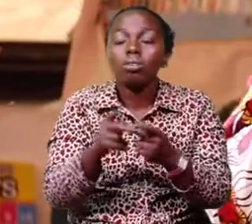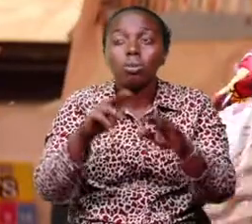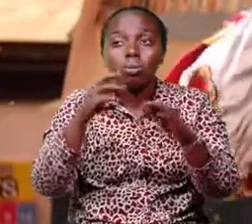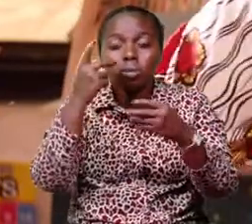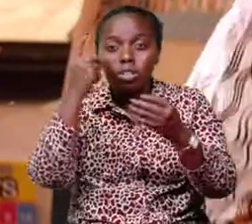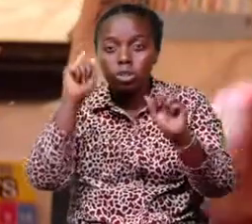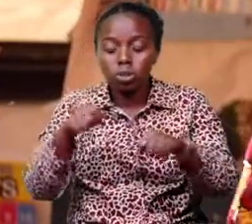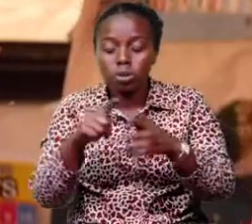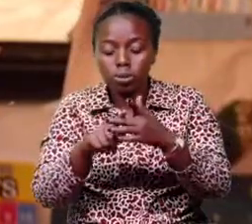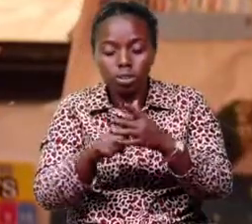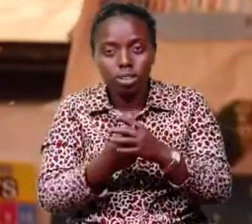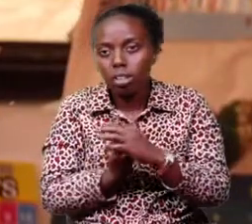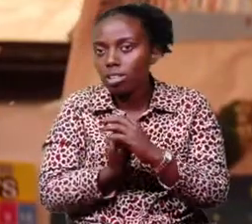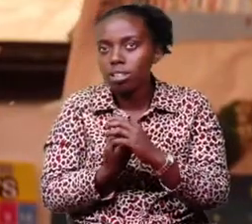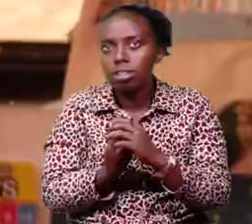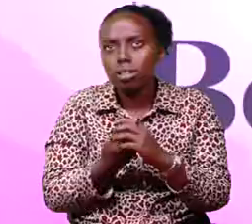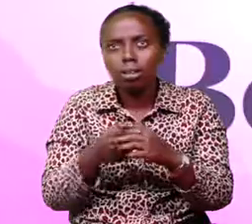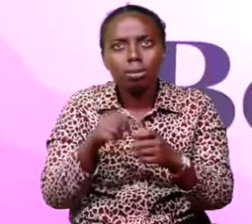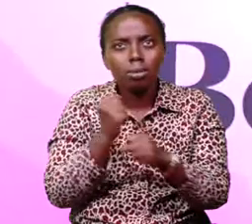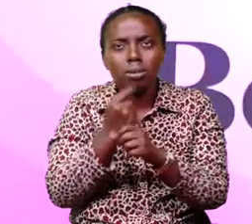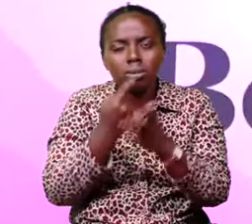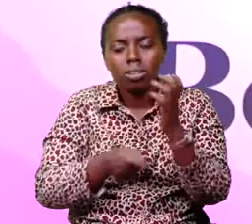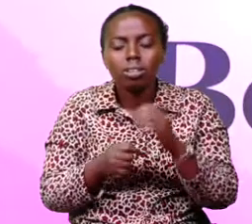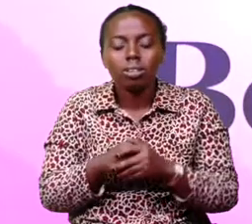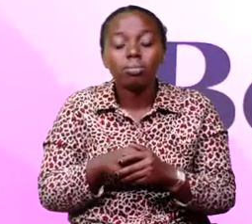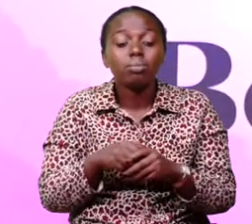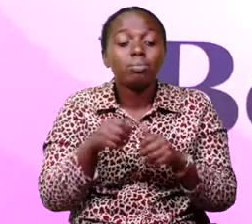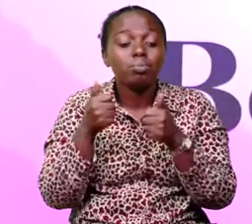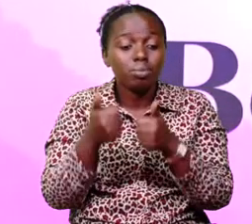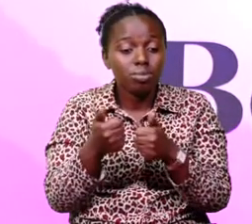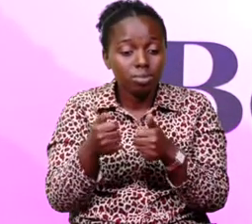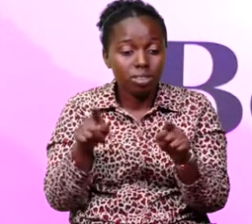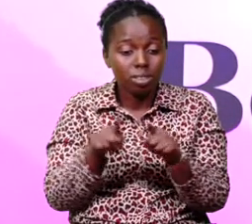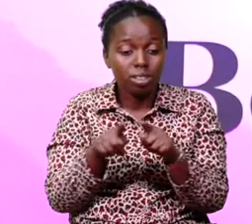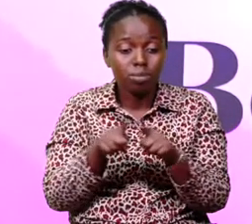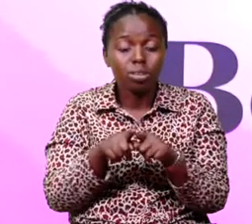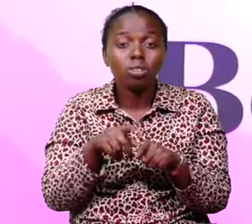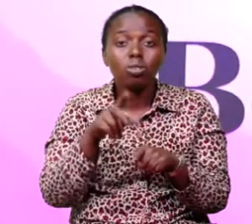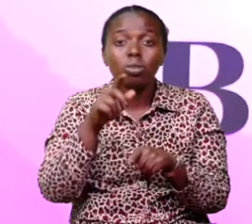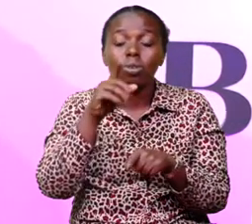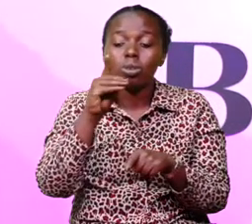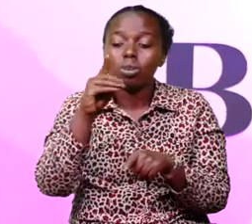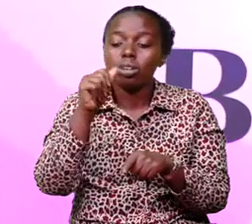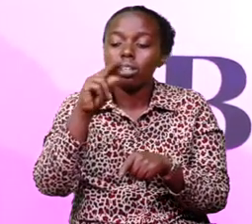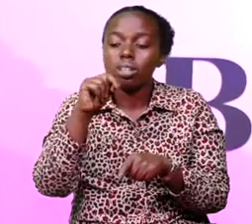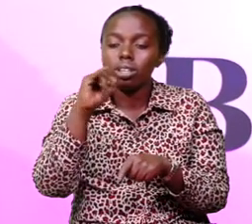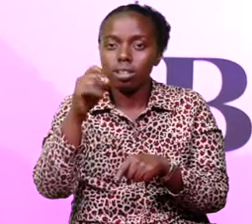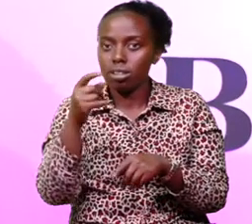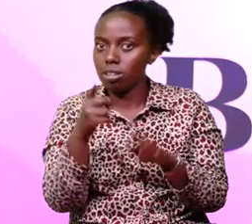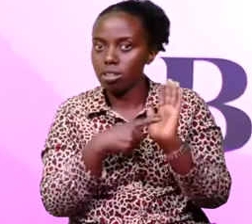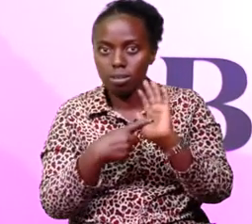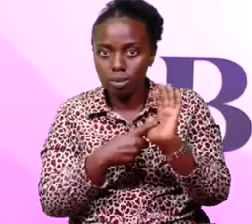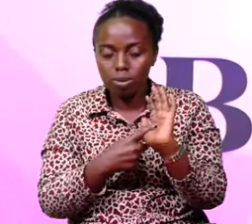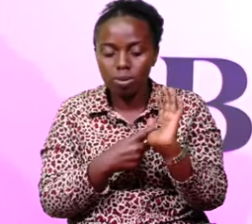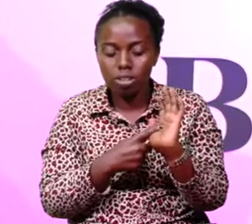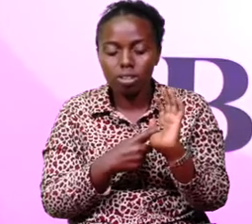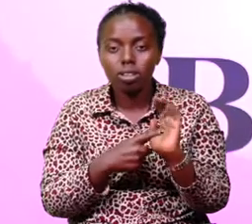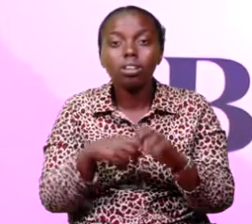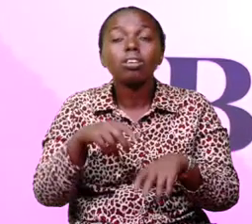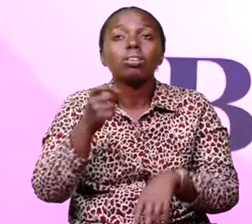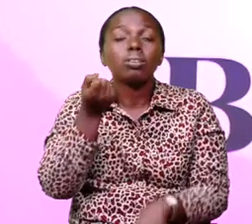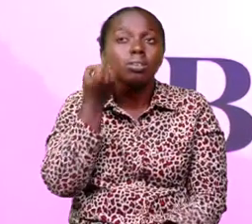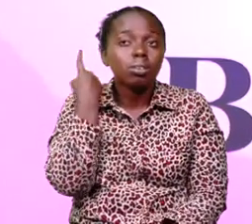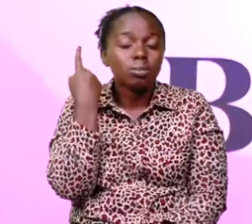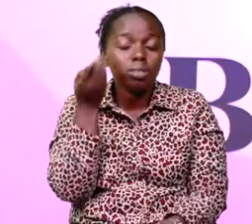gutangiriraho kugira ngo nabe bazagere ku rwego ugezeho nibyo koko nkuko Tonto danamaze kubitwereka n'ubundi